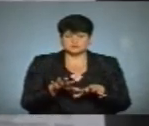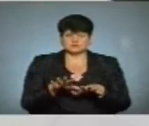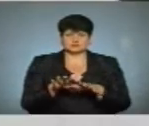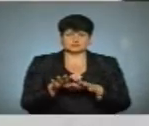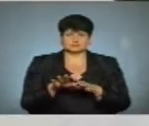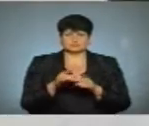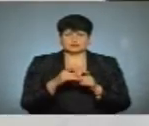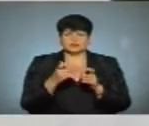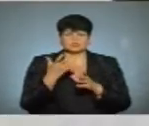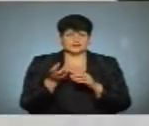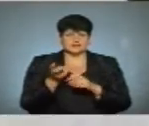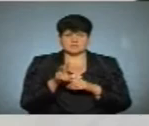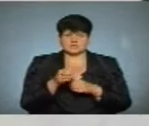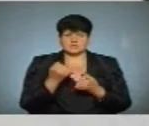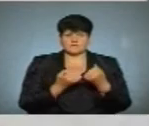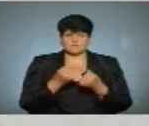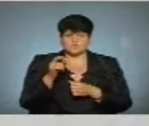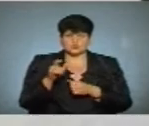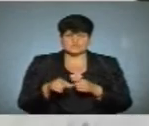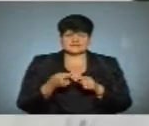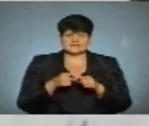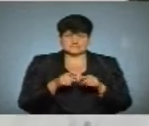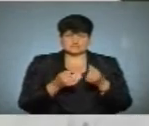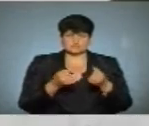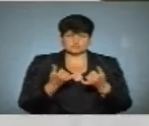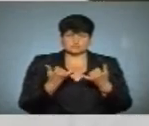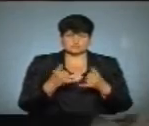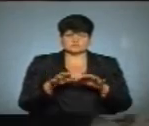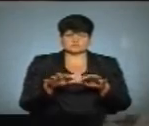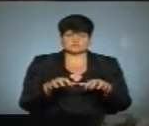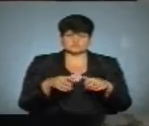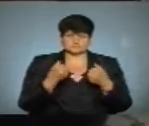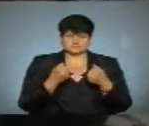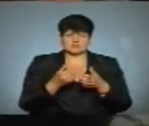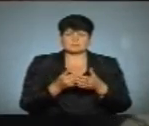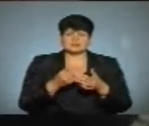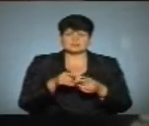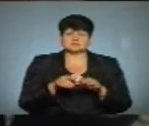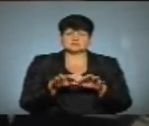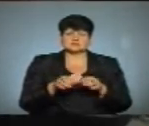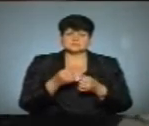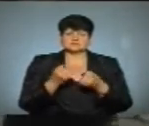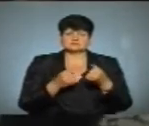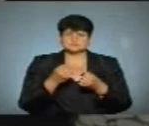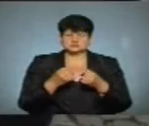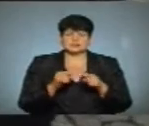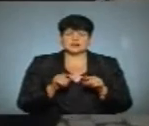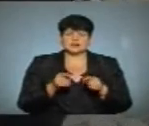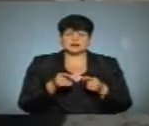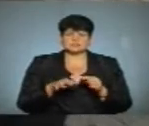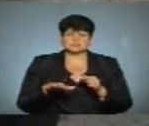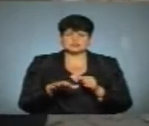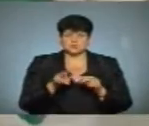стеклі. Якщо не прийде водій, то цей автомобіль зараз підлягає евакуації. Перед тим, як евакуювати автомобіль на арест-майданчик,